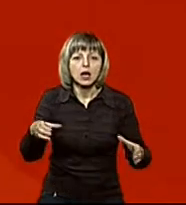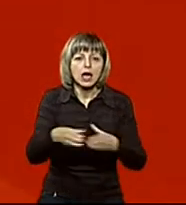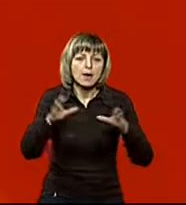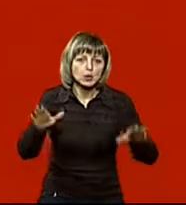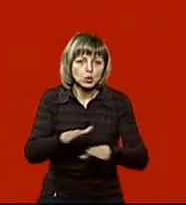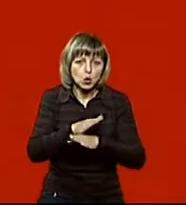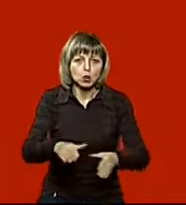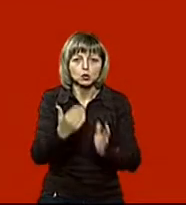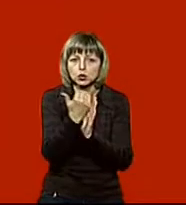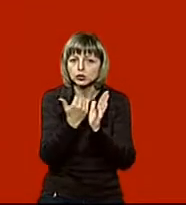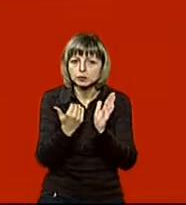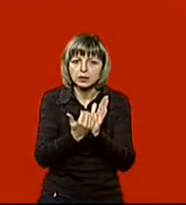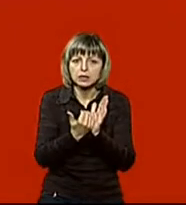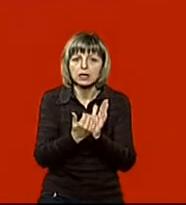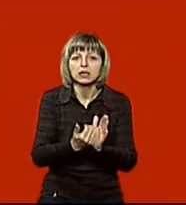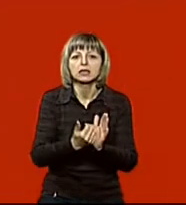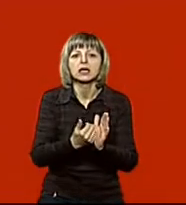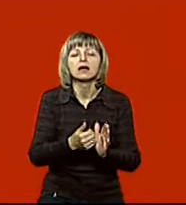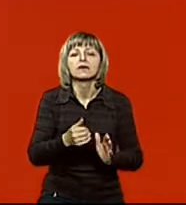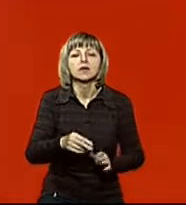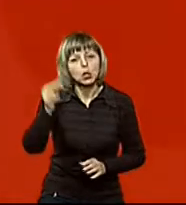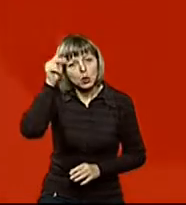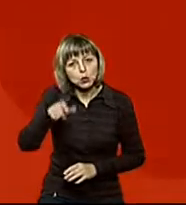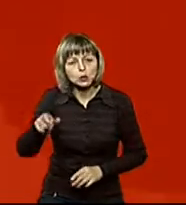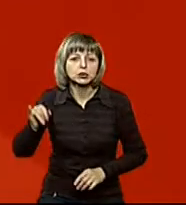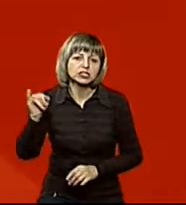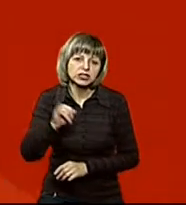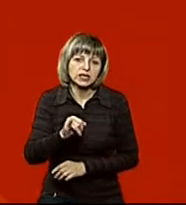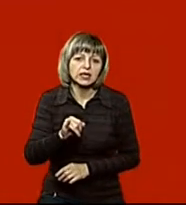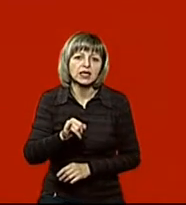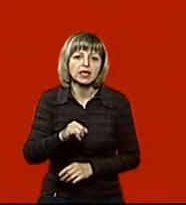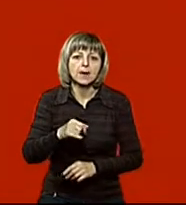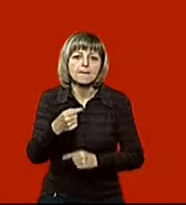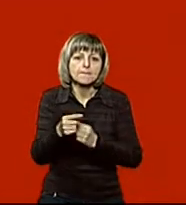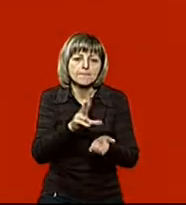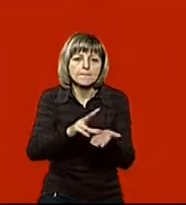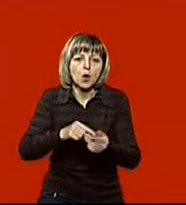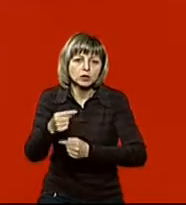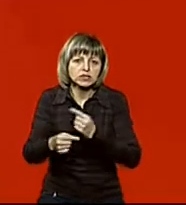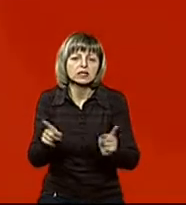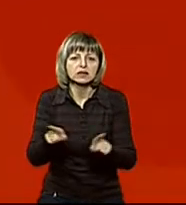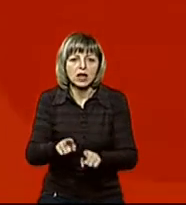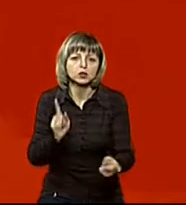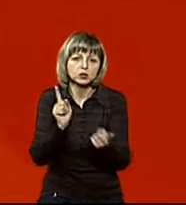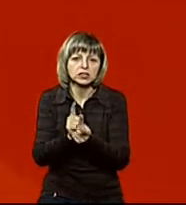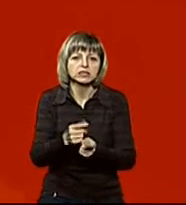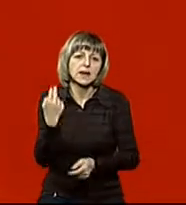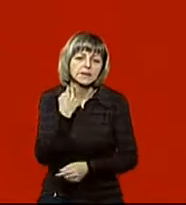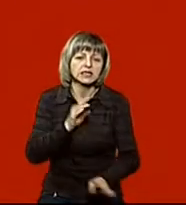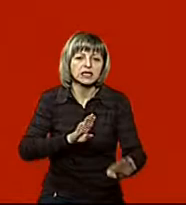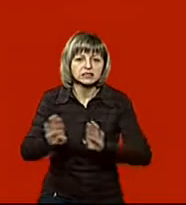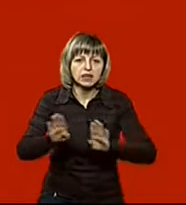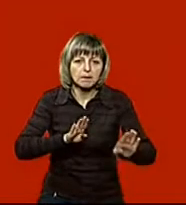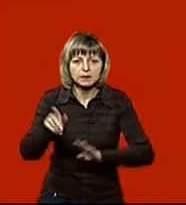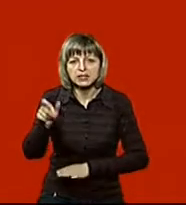з програмою «Мирослав Скорик. Учні і послідовники». Глядачі також зустрінуться із британським режисером Тоні